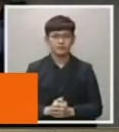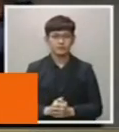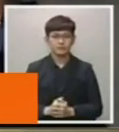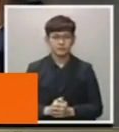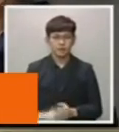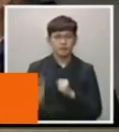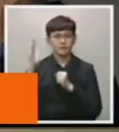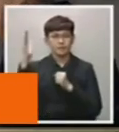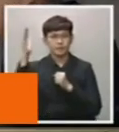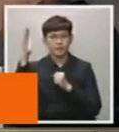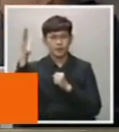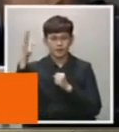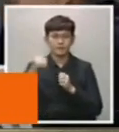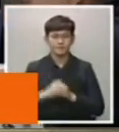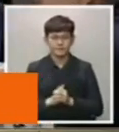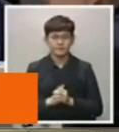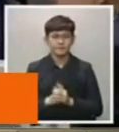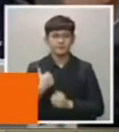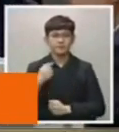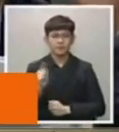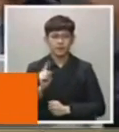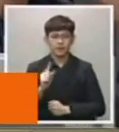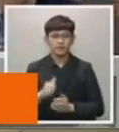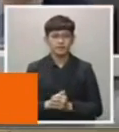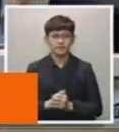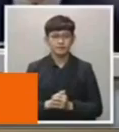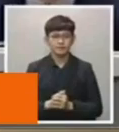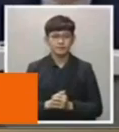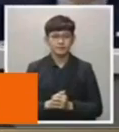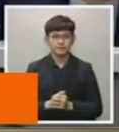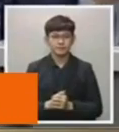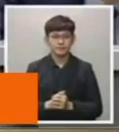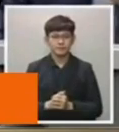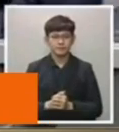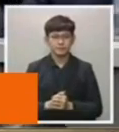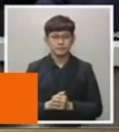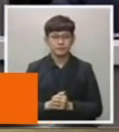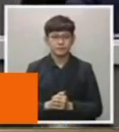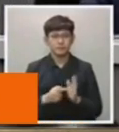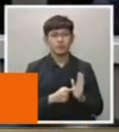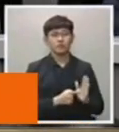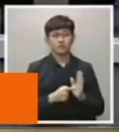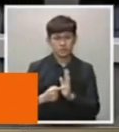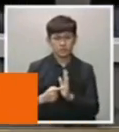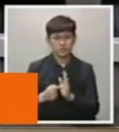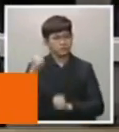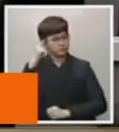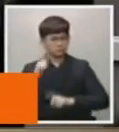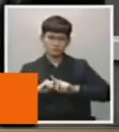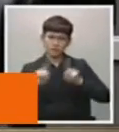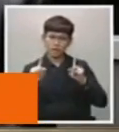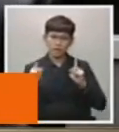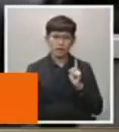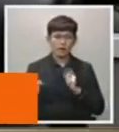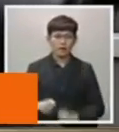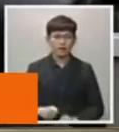5-15% สูงสุดในรอบปีรวมถึงการกระทำทุจริตคอร์รัปชันในกองทัพจนเกิดโศกนาฏกรรมตามมารวมถึงการล้มล้